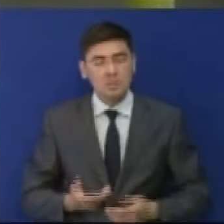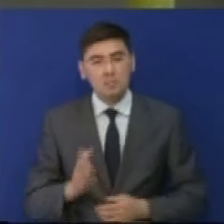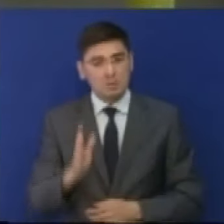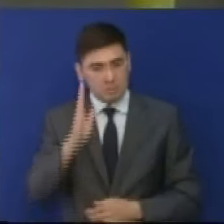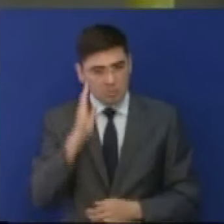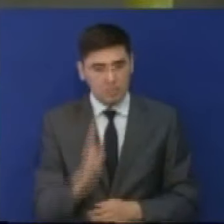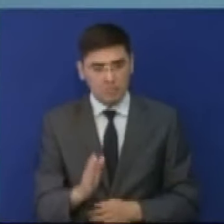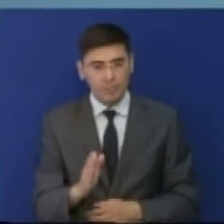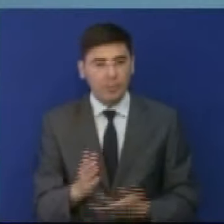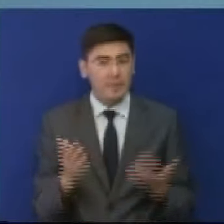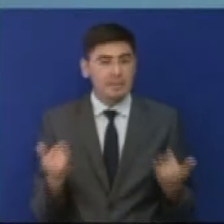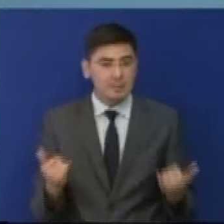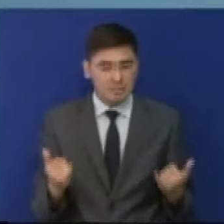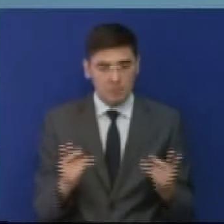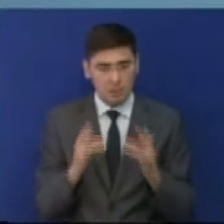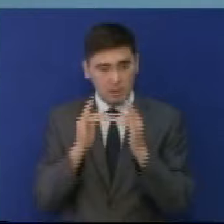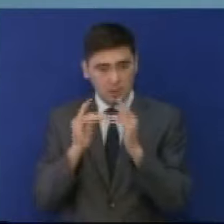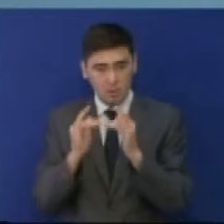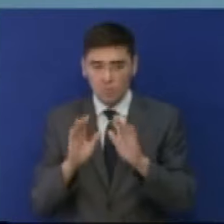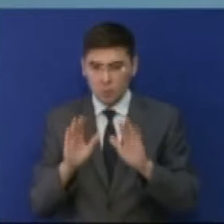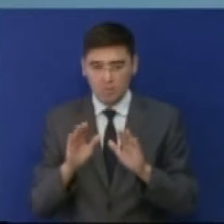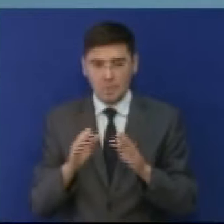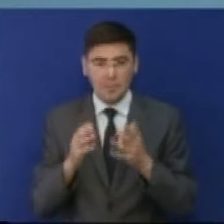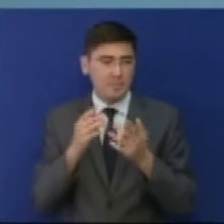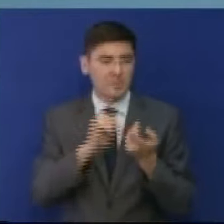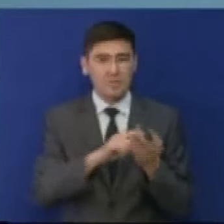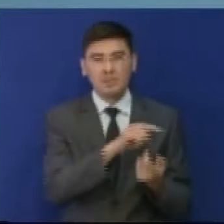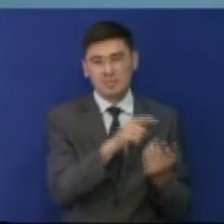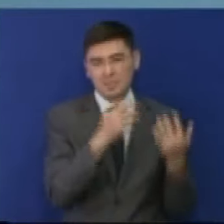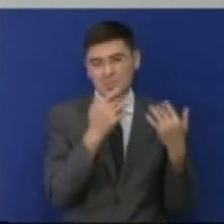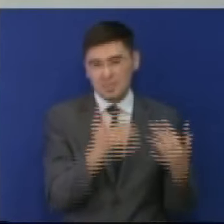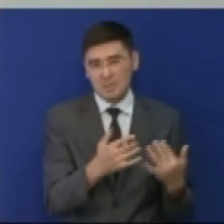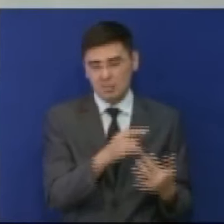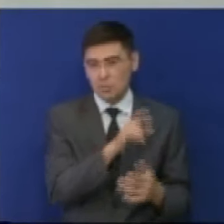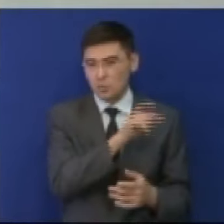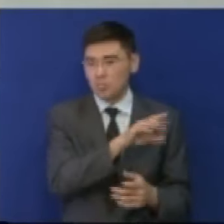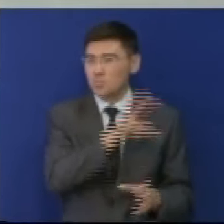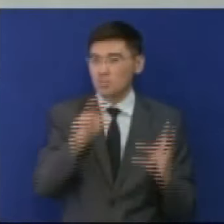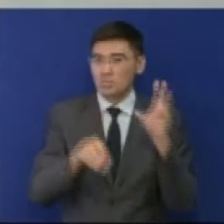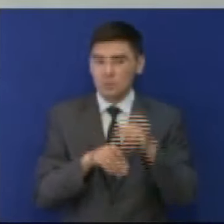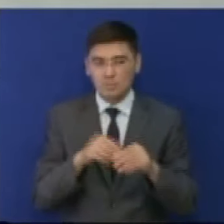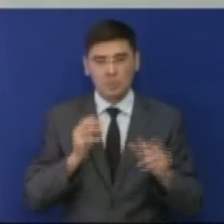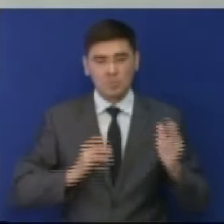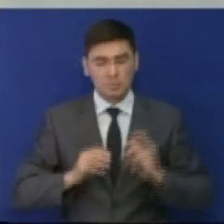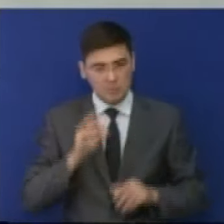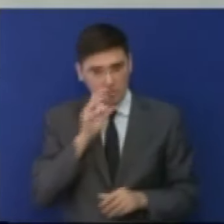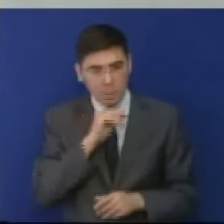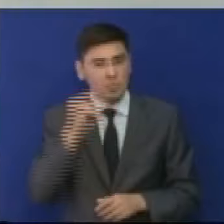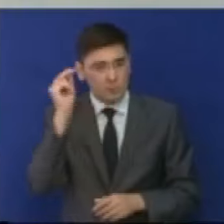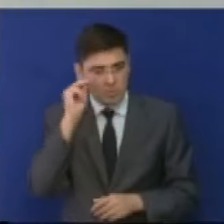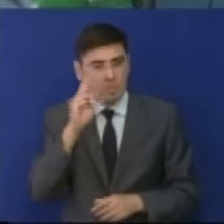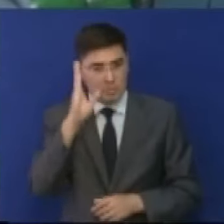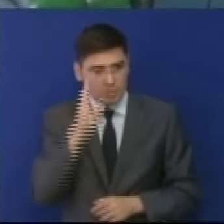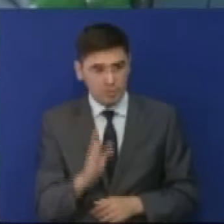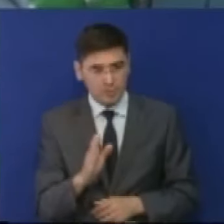вопрос повышения его эффективного использования и сделать его наиболее востребованным для всей страны. Члены мониторинговой группы выступают с предложением о том,